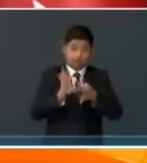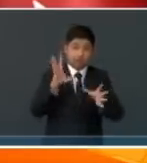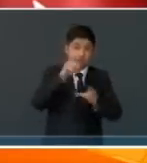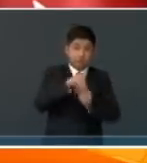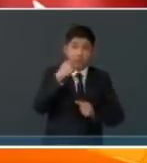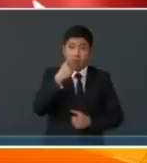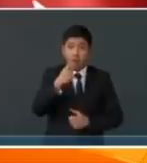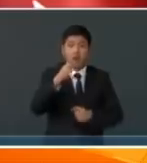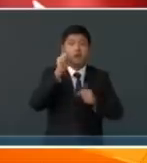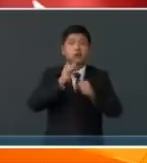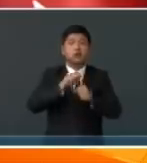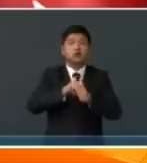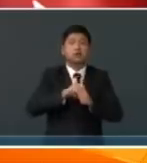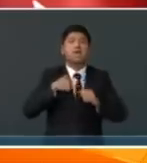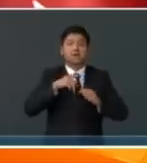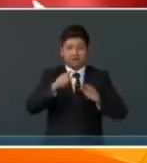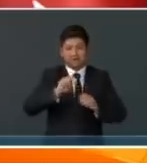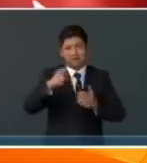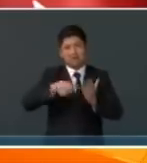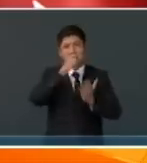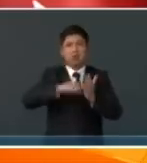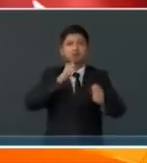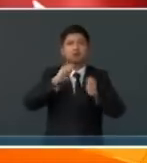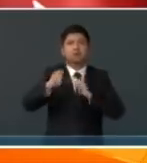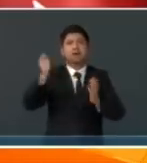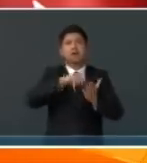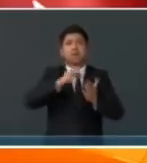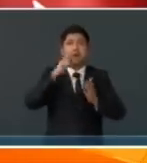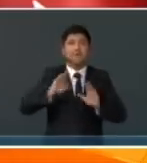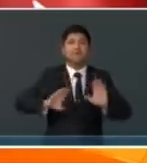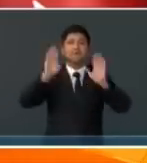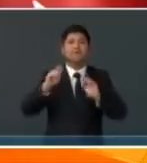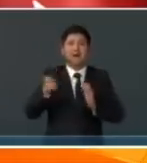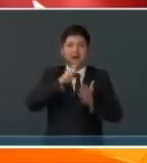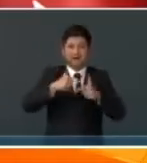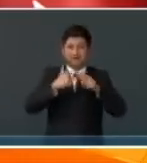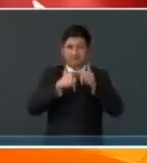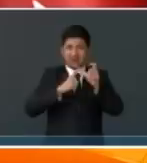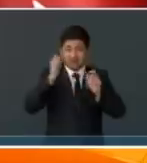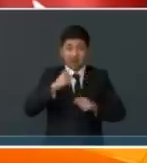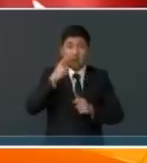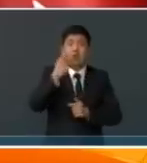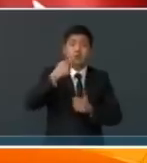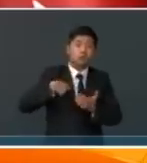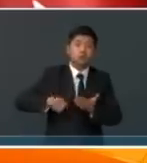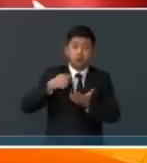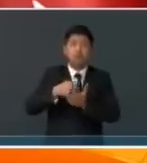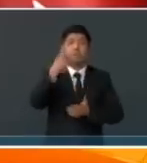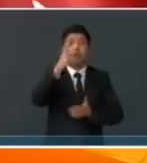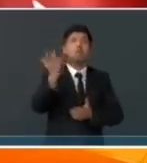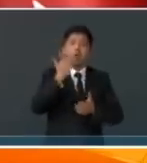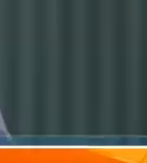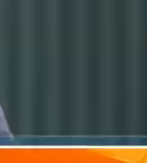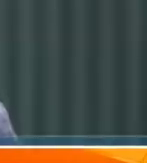olarak işvesi sınırlaması ve dolayısıyla nafti ücret desteği de bir ay daha